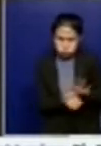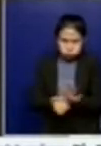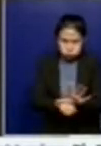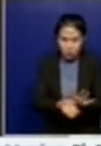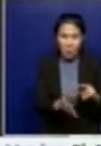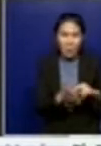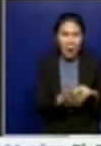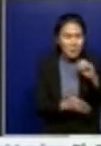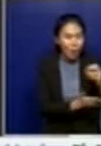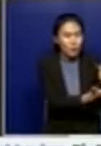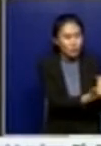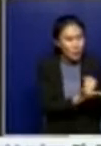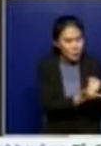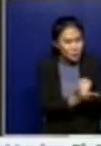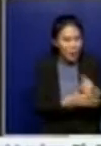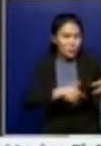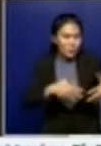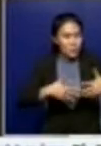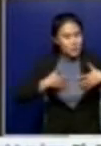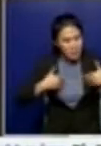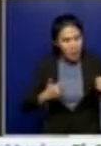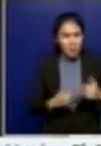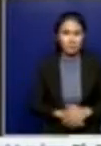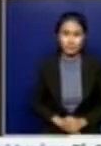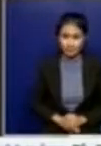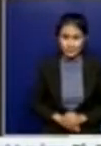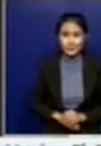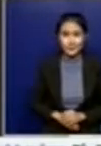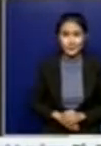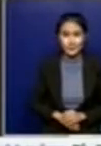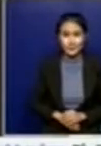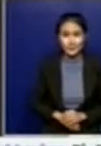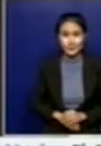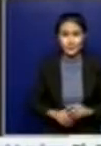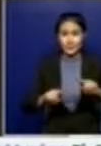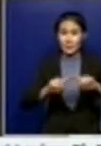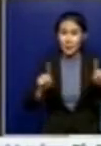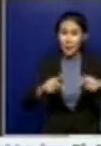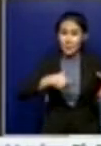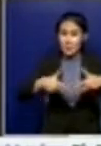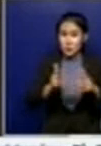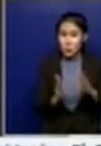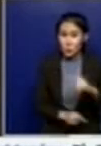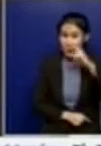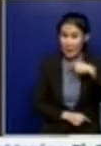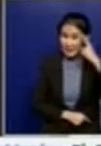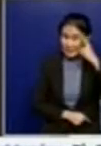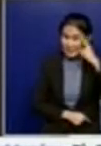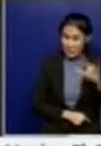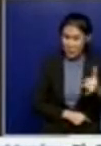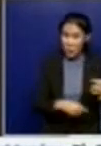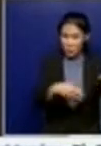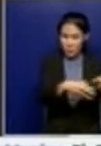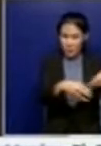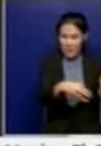ความสะดวกให้กับพี่น้องประชาชนครับแต่พี่น้องประชาชนที่เห็นต่างกับร่างรัฐธรรมนูญ